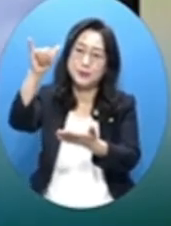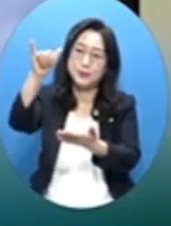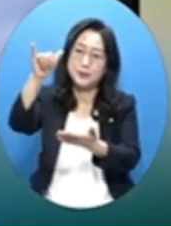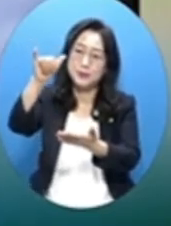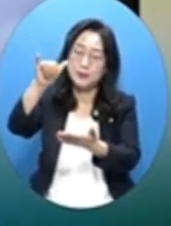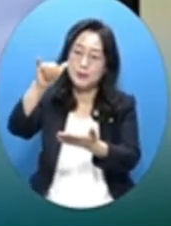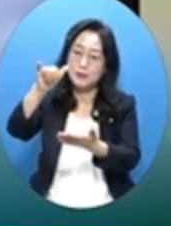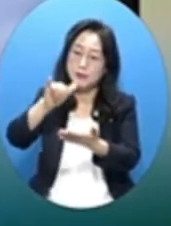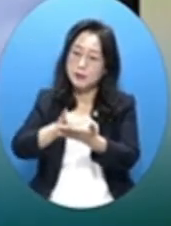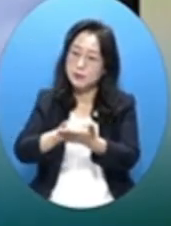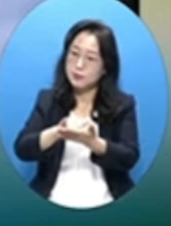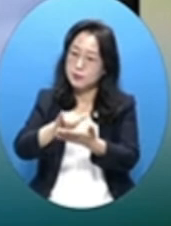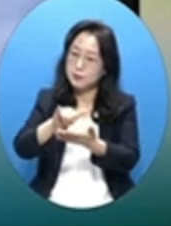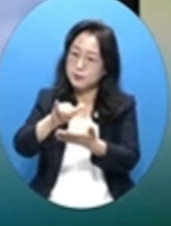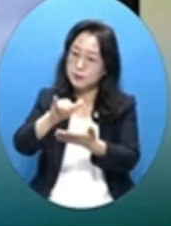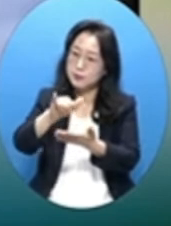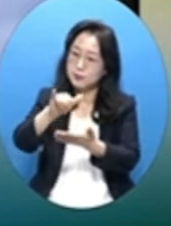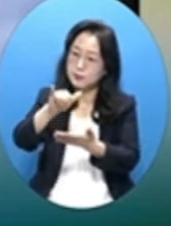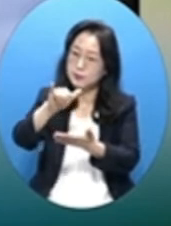250번에